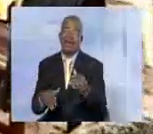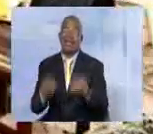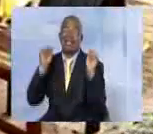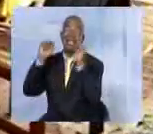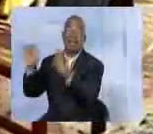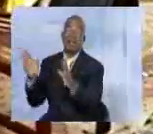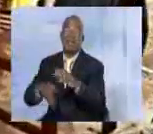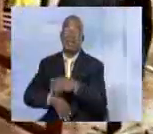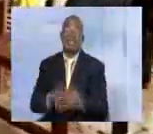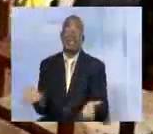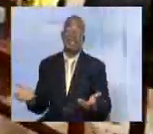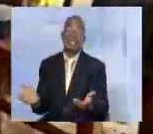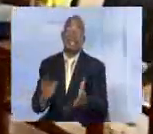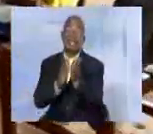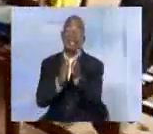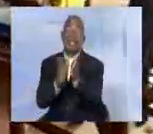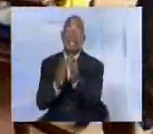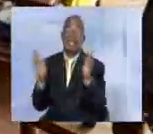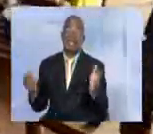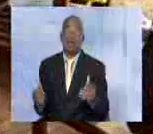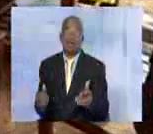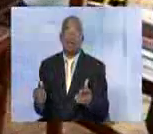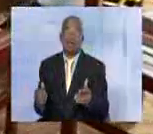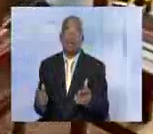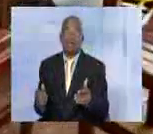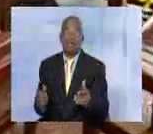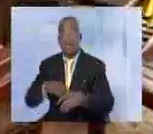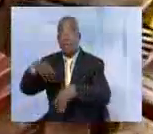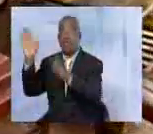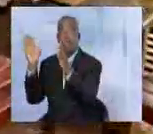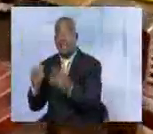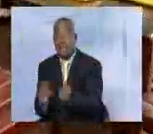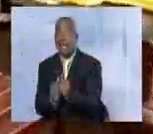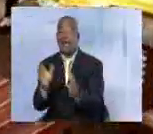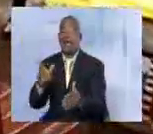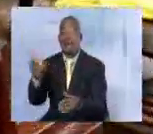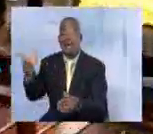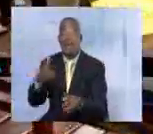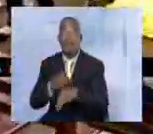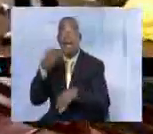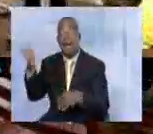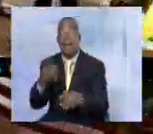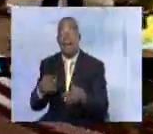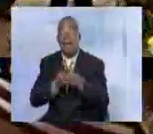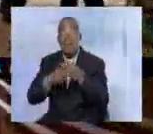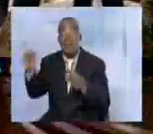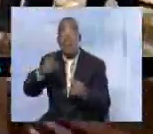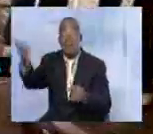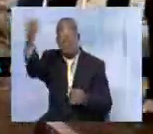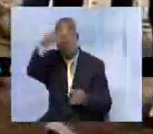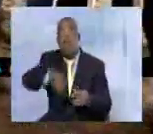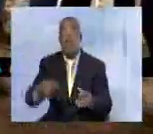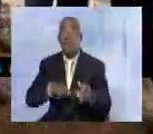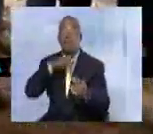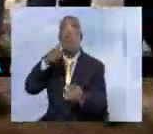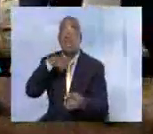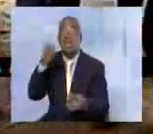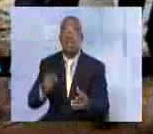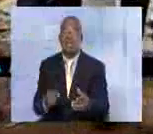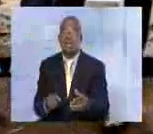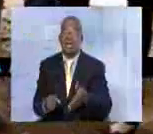En Guinée, les associations multiplient les appels pour que les albinos sortent de leur isolement. Elles interpellent l'État